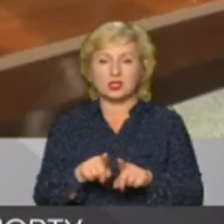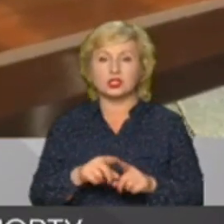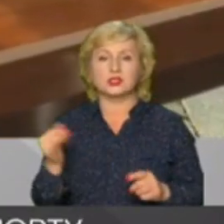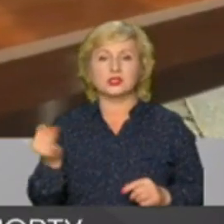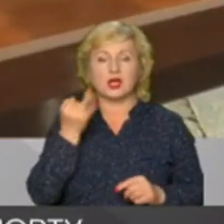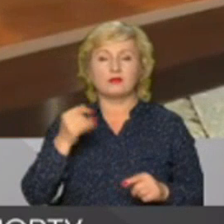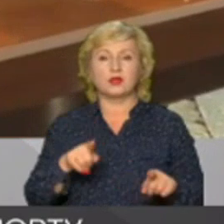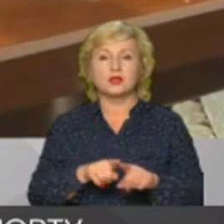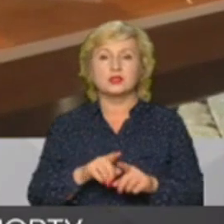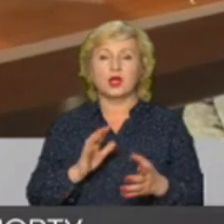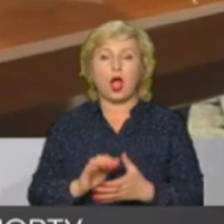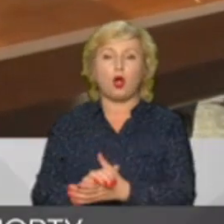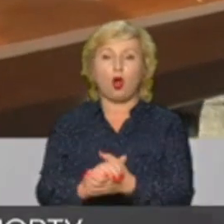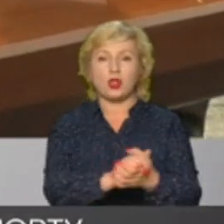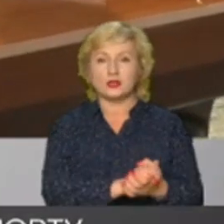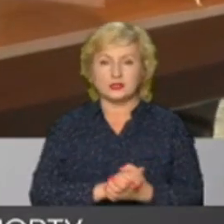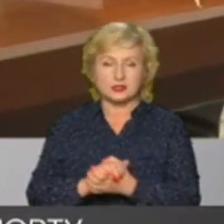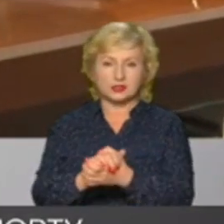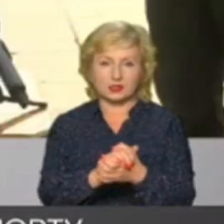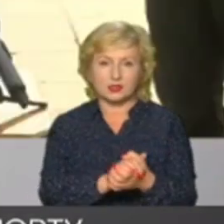сталася така коаліція